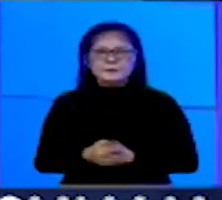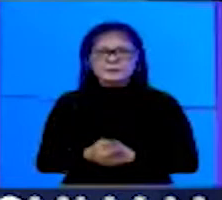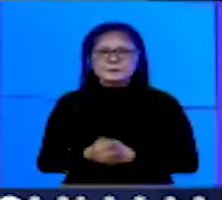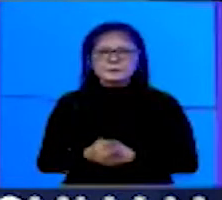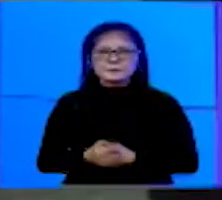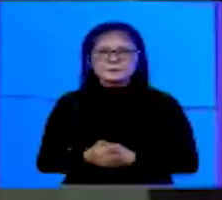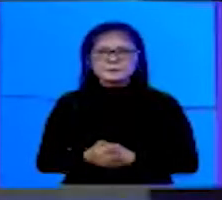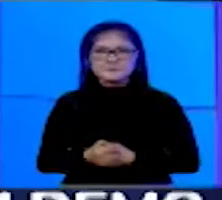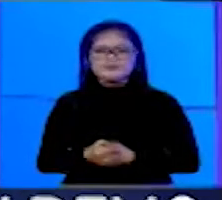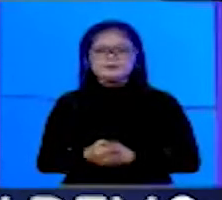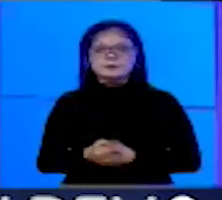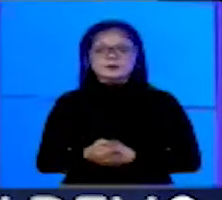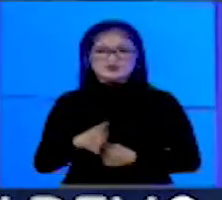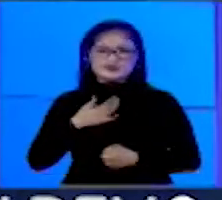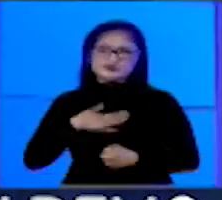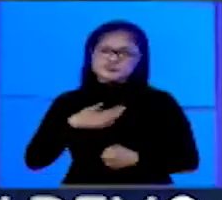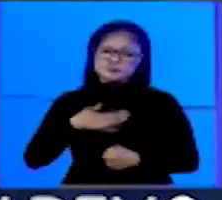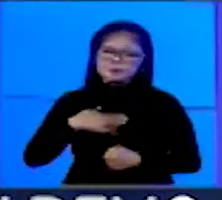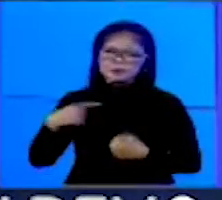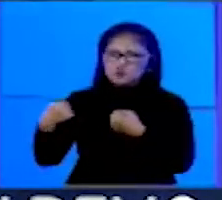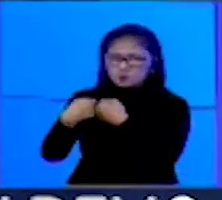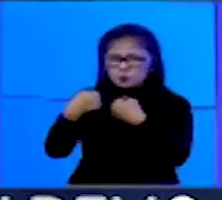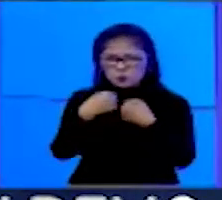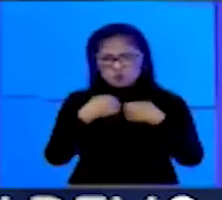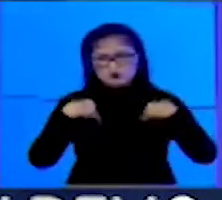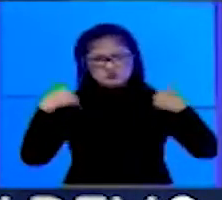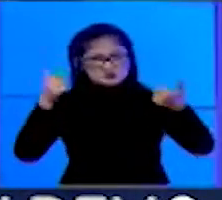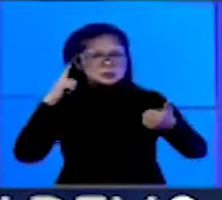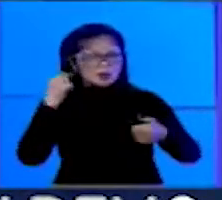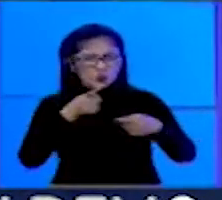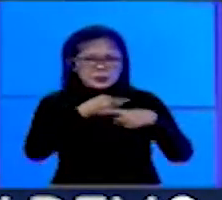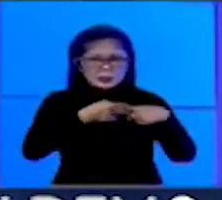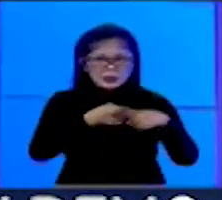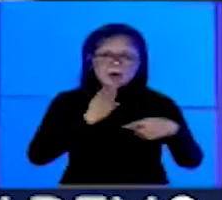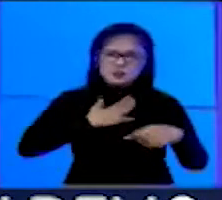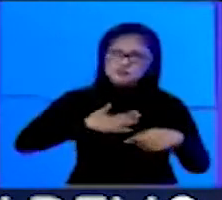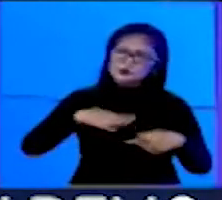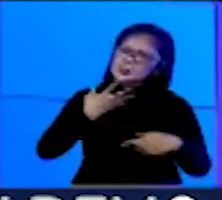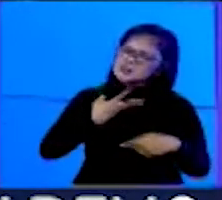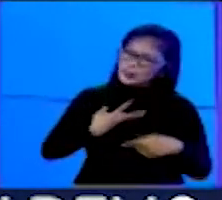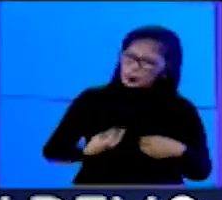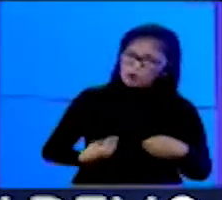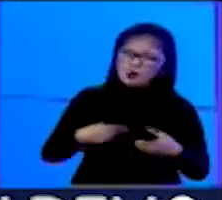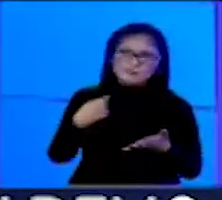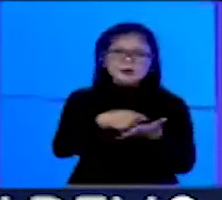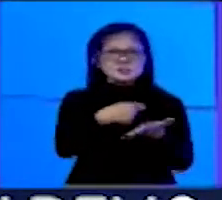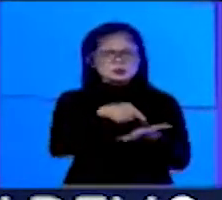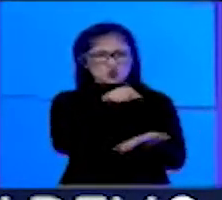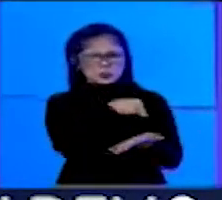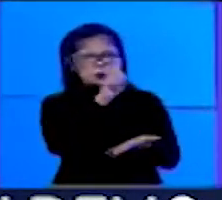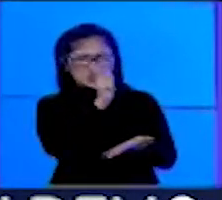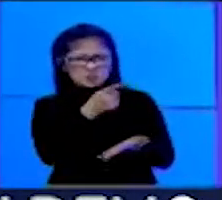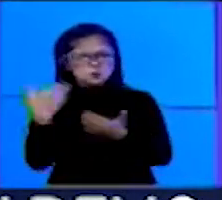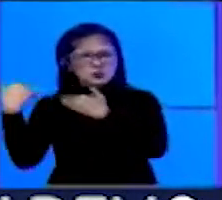Menanggapi aksi yang berujung anarkistis tersebut, Gubernur Jawa Tengah mengaku kecewa dan meminta massa buruh maupun mahasiswa untuk mempertanggungjawabkan